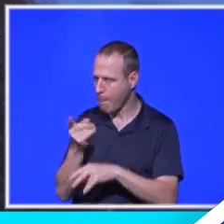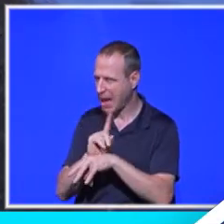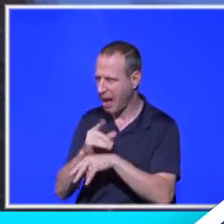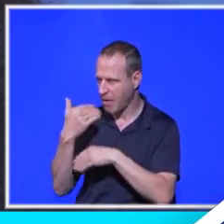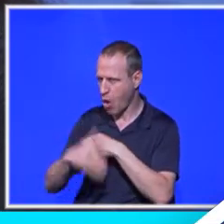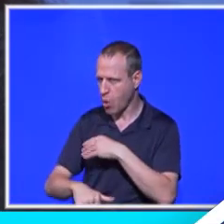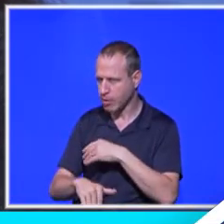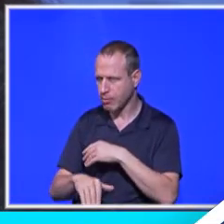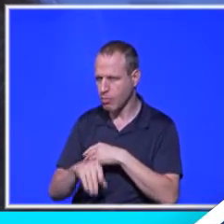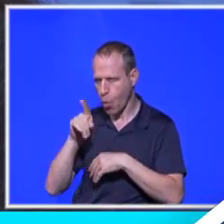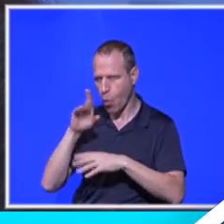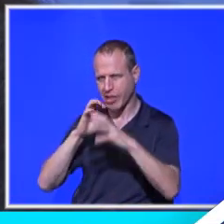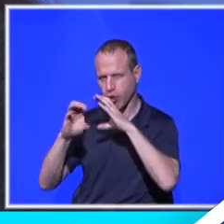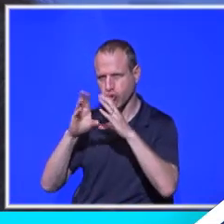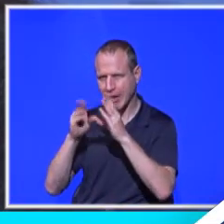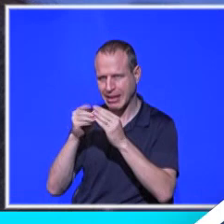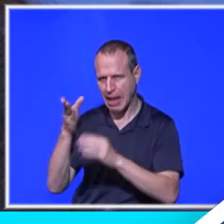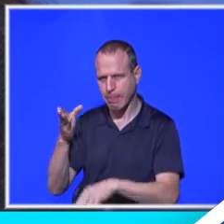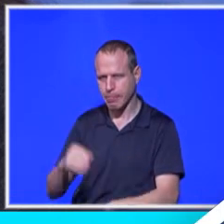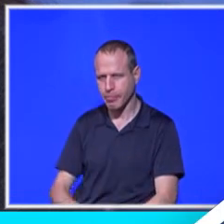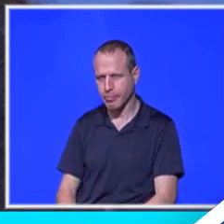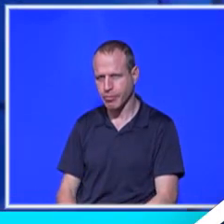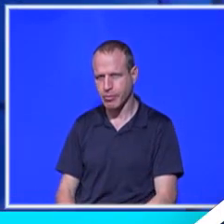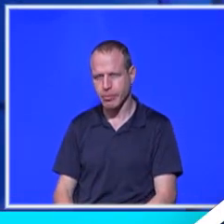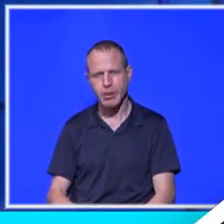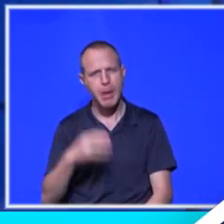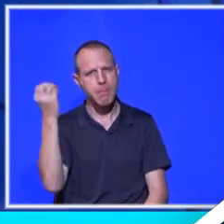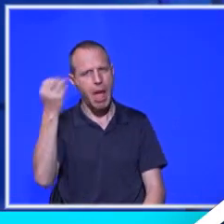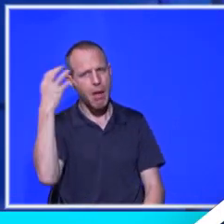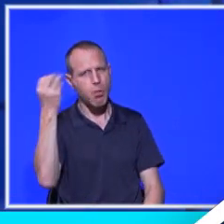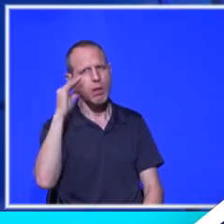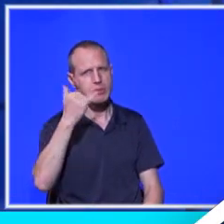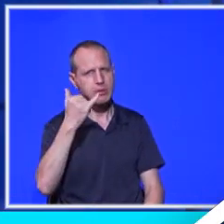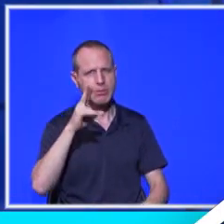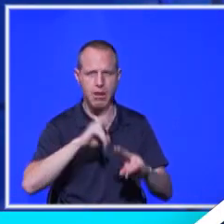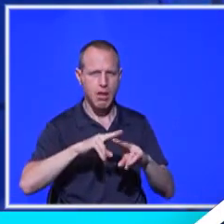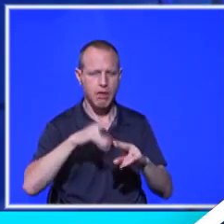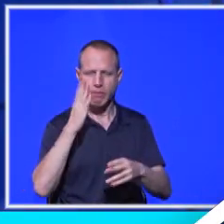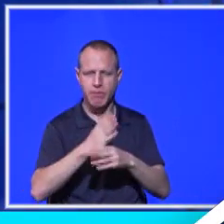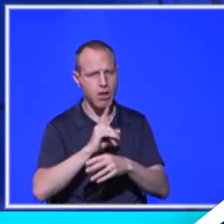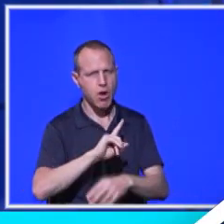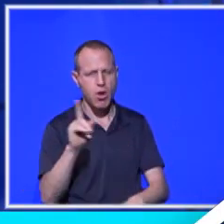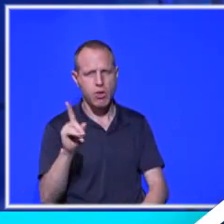ברגעיו האחרונים הוא תקשר איתכם? עוד באמבולנס, כן, ואחר כך כבר לא.